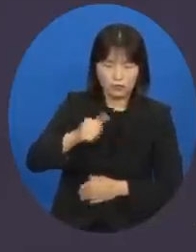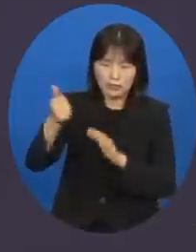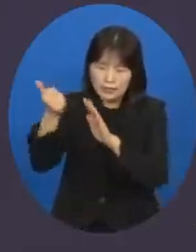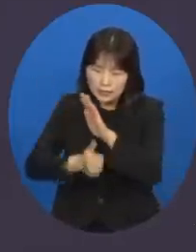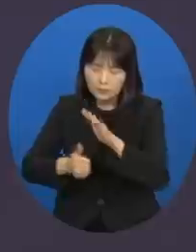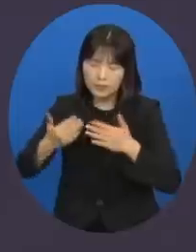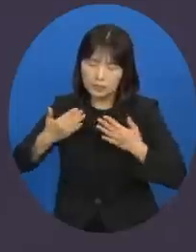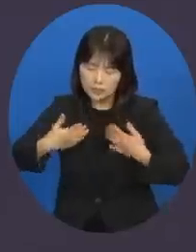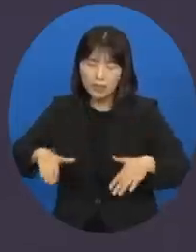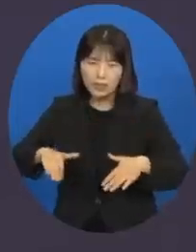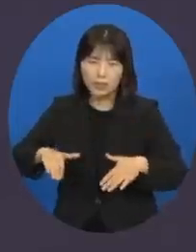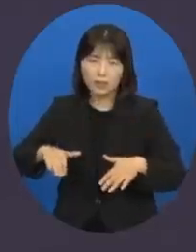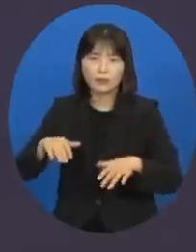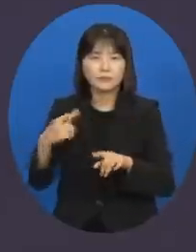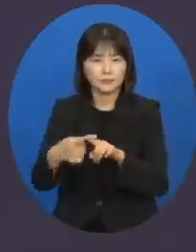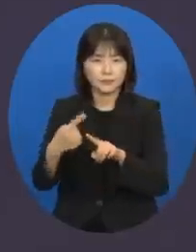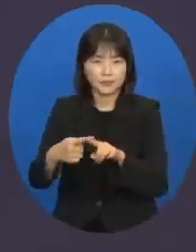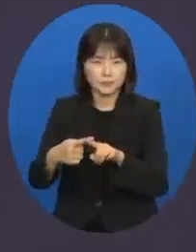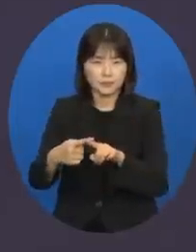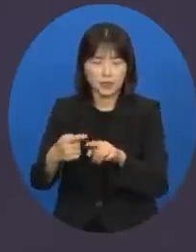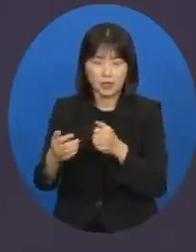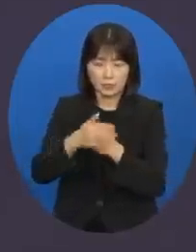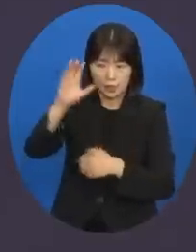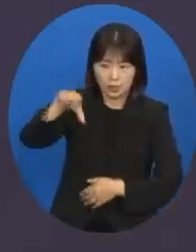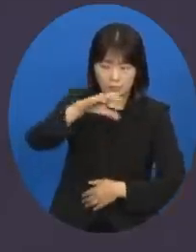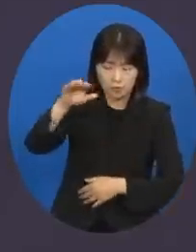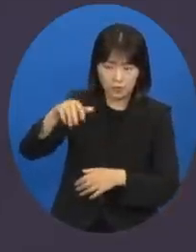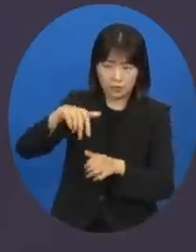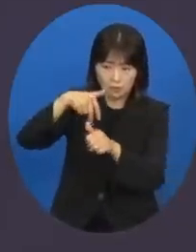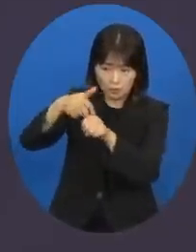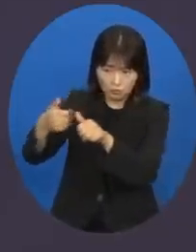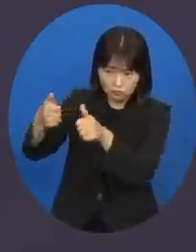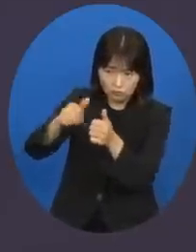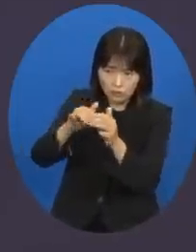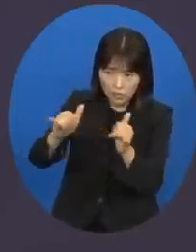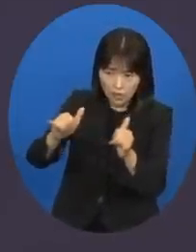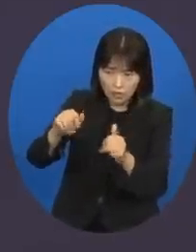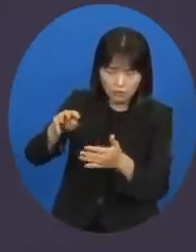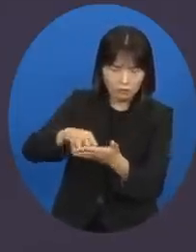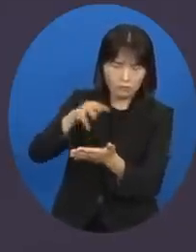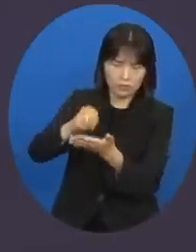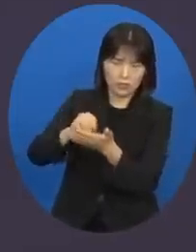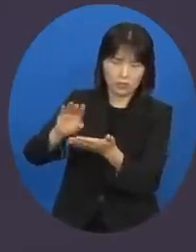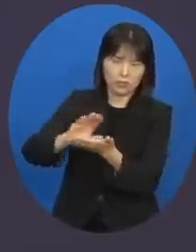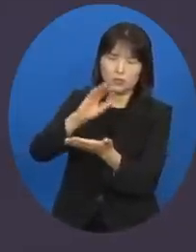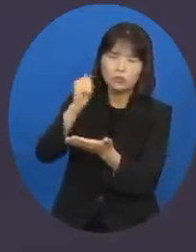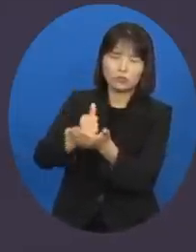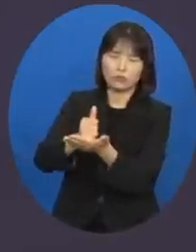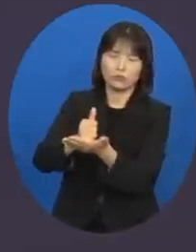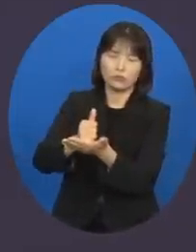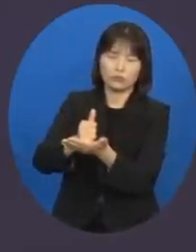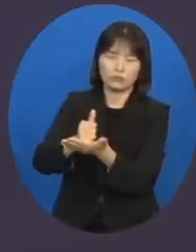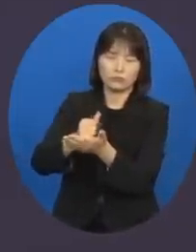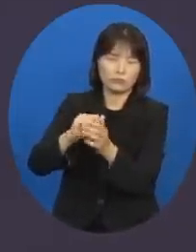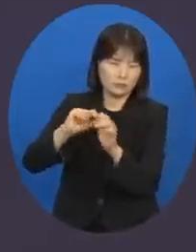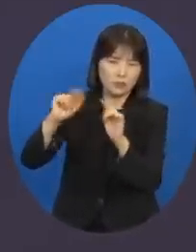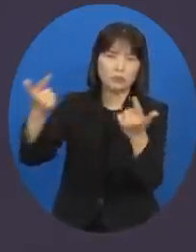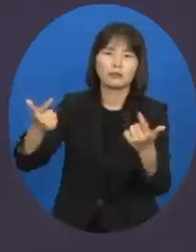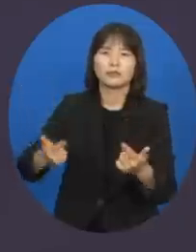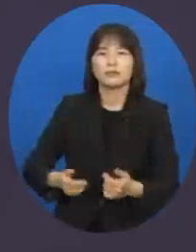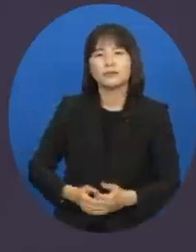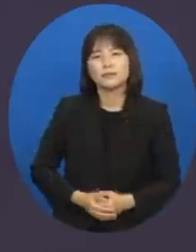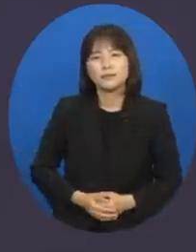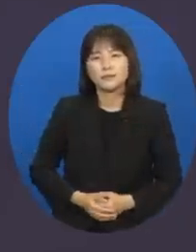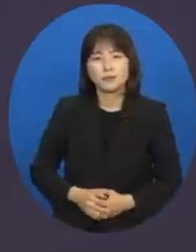때문에 그래요. 그러므로 거기에서 죽어가는 사람은 결코 메시아 그리스도가 될 수 없다라고 하는